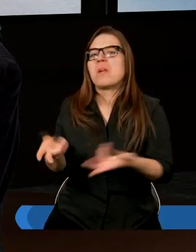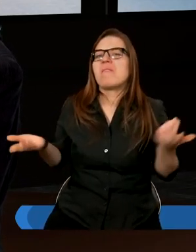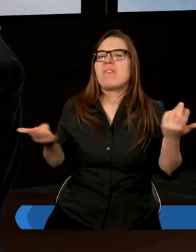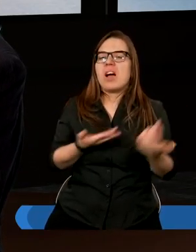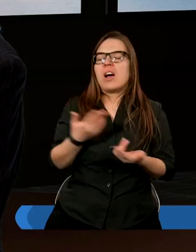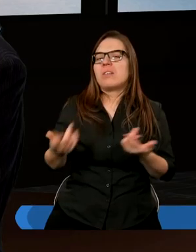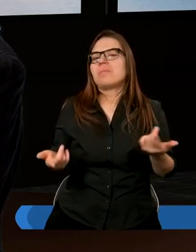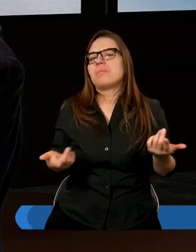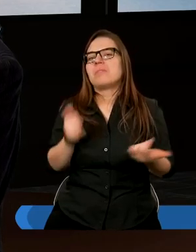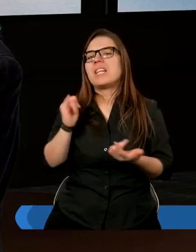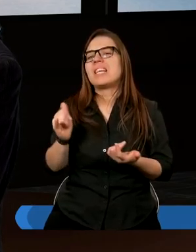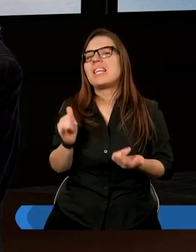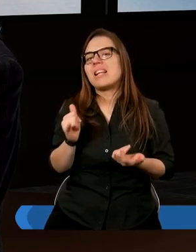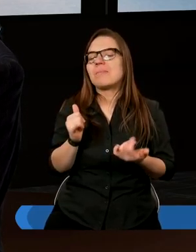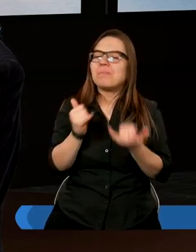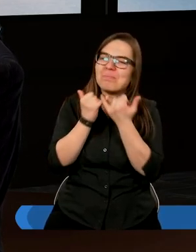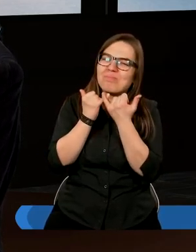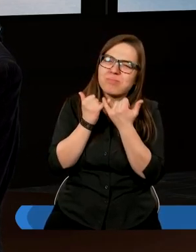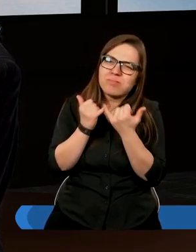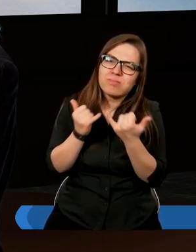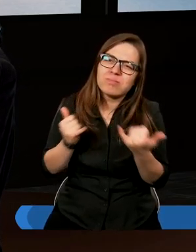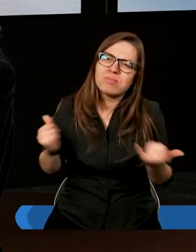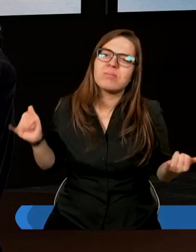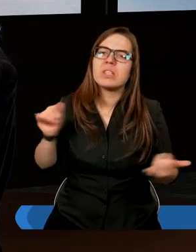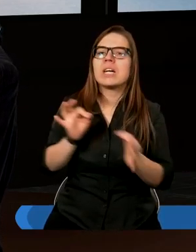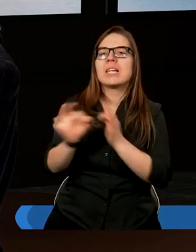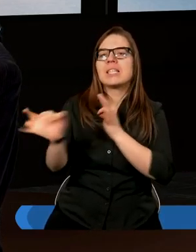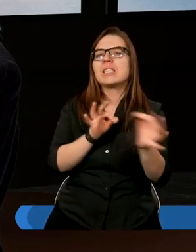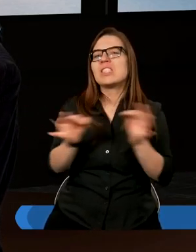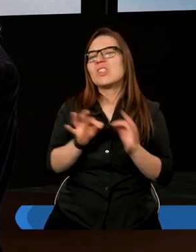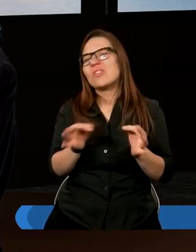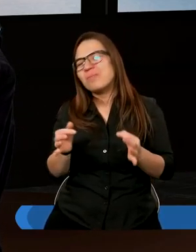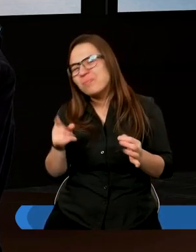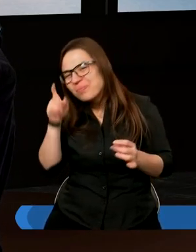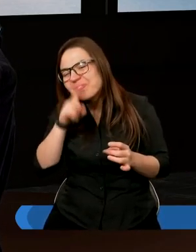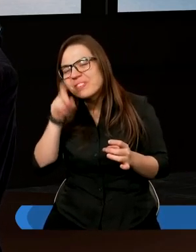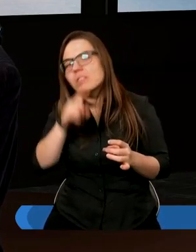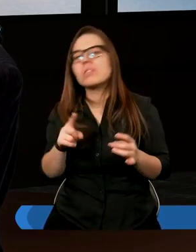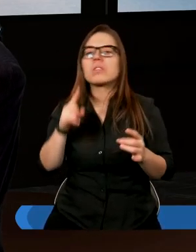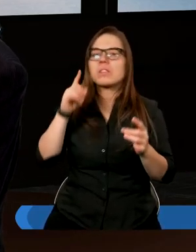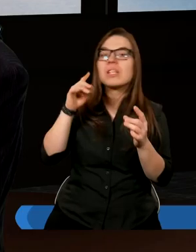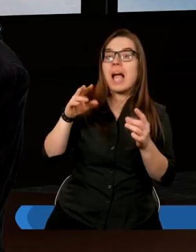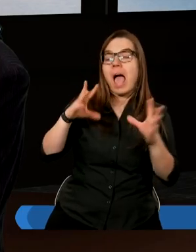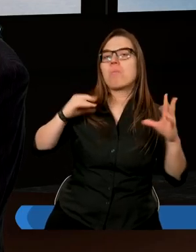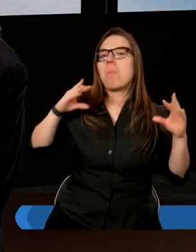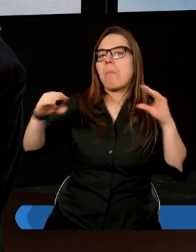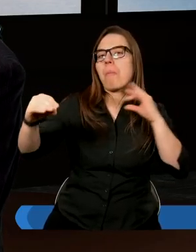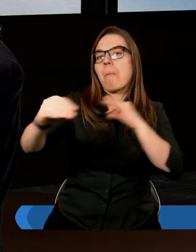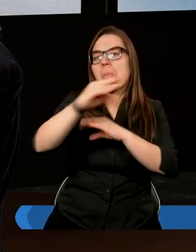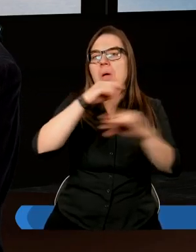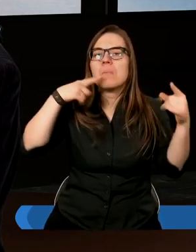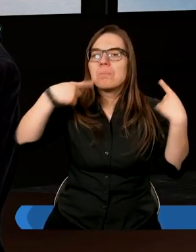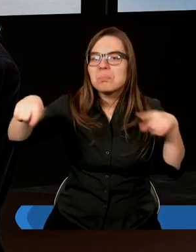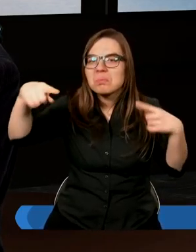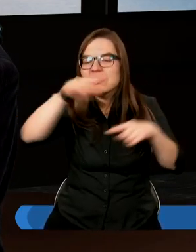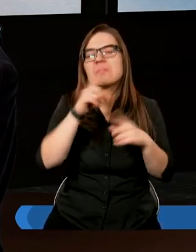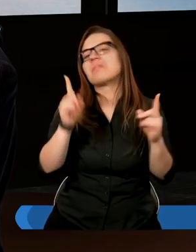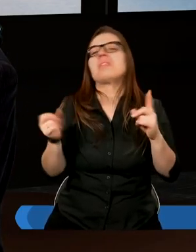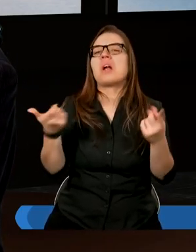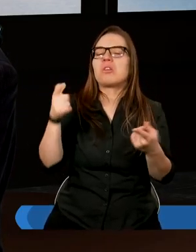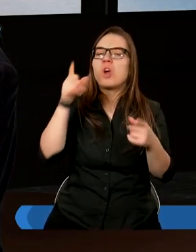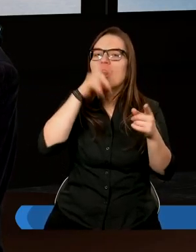Różne historie bardzo niepochlebne o nim zaczynają krążyć. Apostołowie